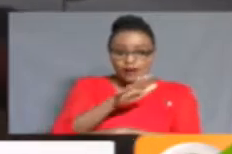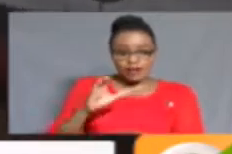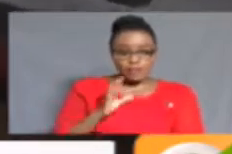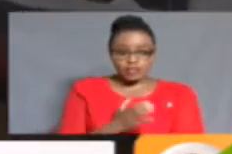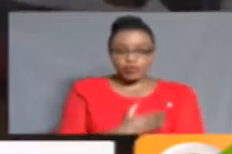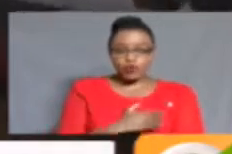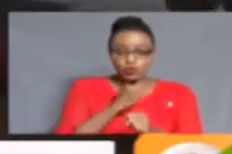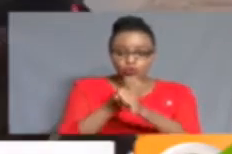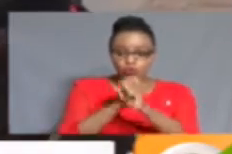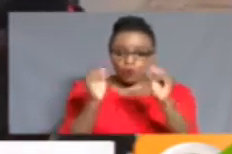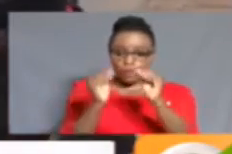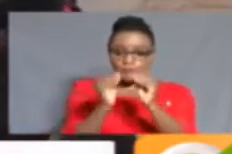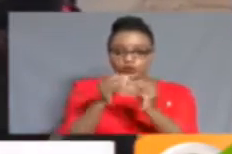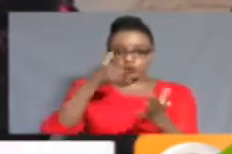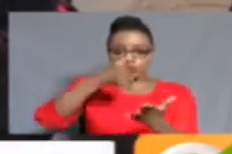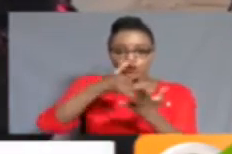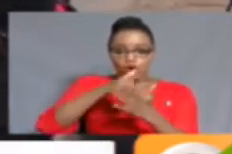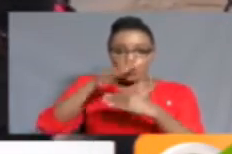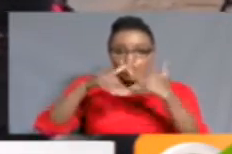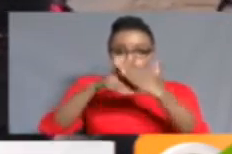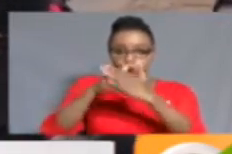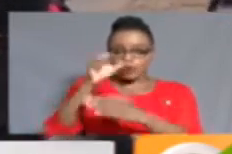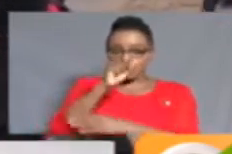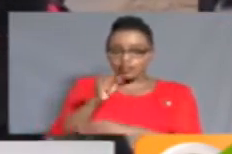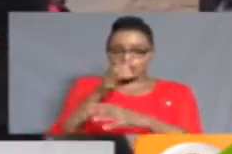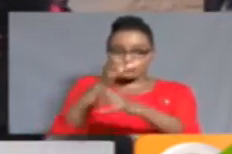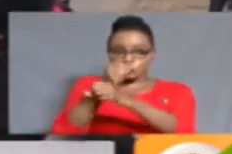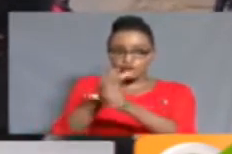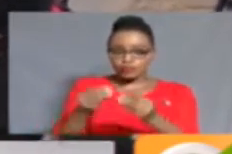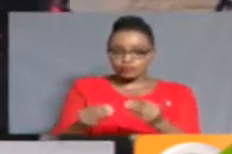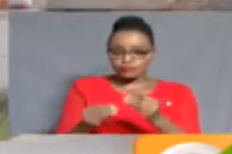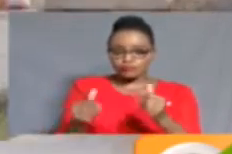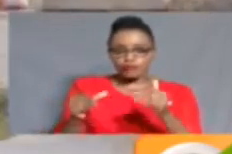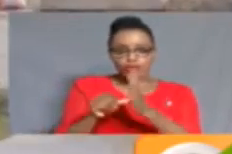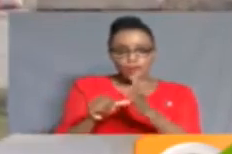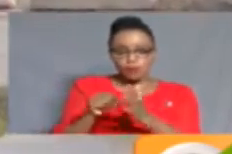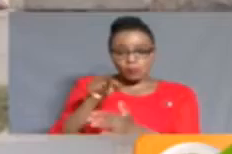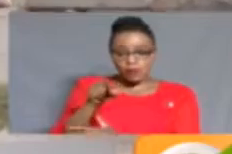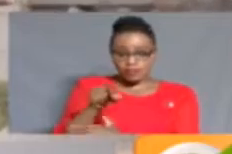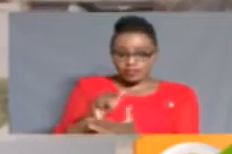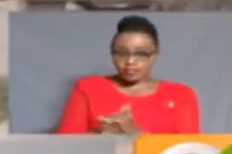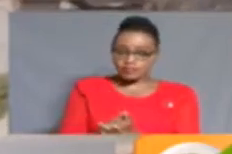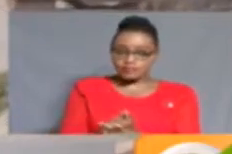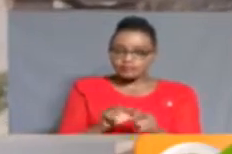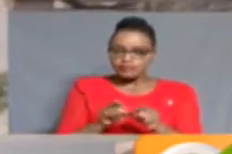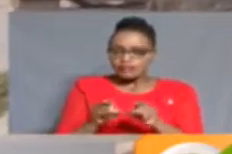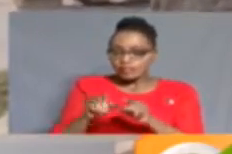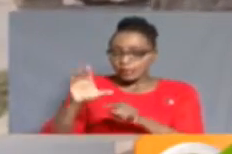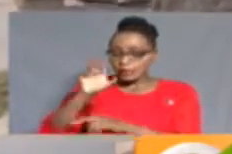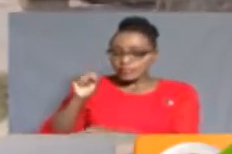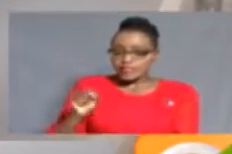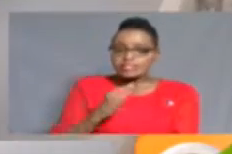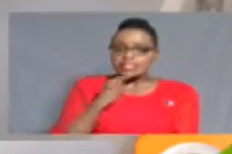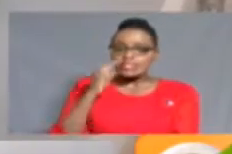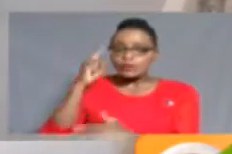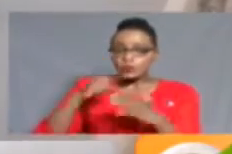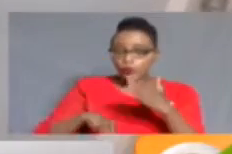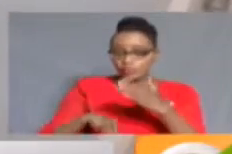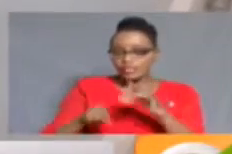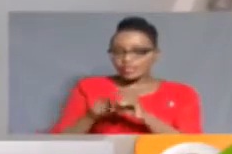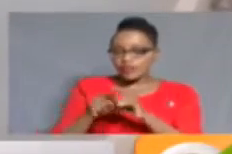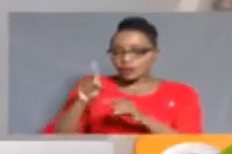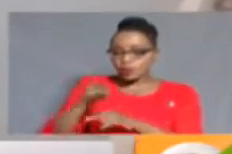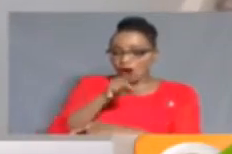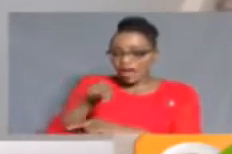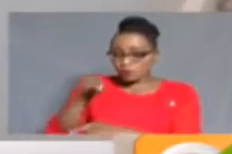itafanya mkutano kuwashirikisha wadau wote kusuluhisha masala yenye utata. Munya pia alidokeza kwamba kupigwa marufuku kwa uagizaji wa